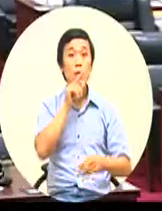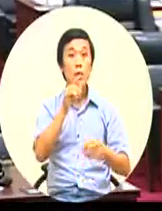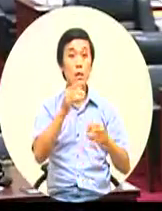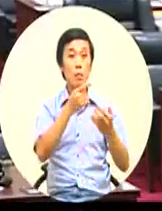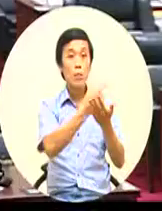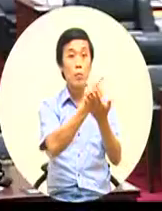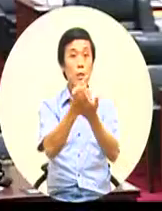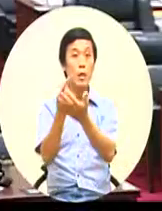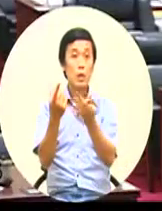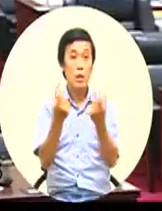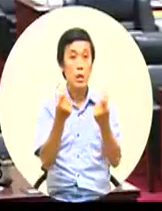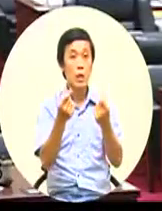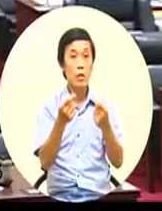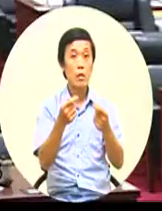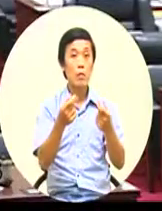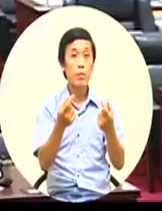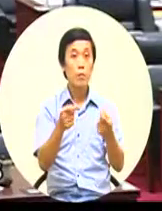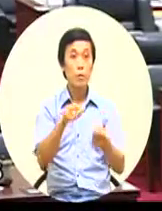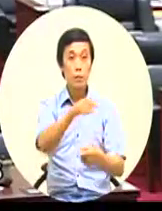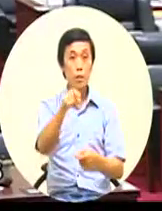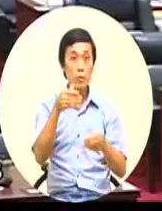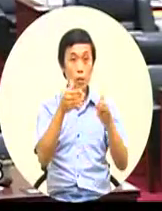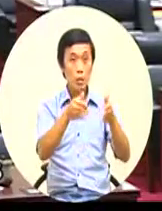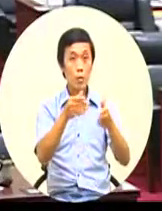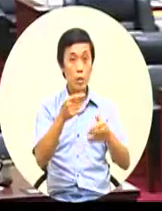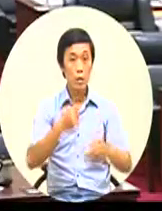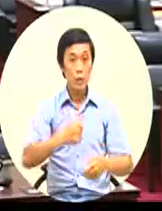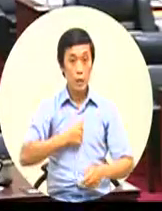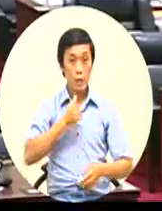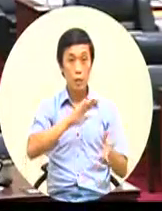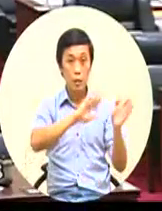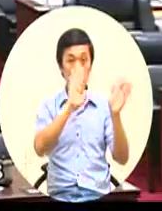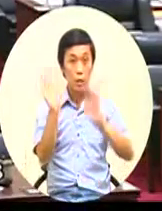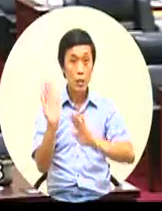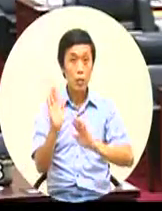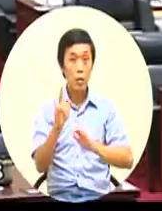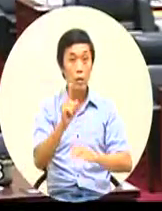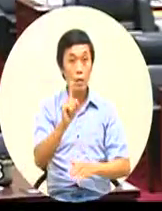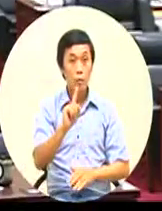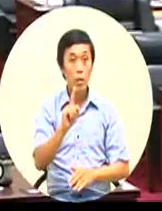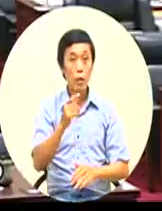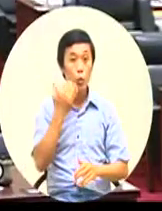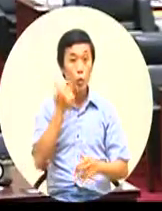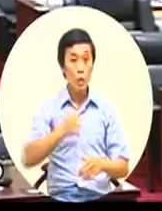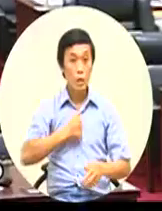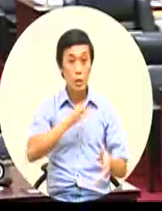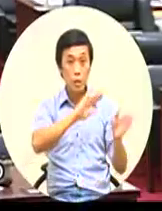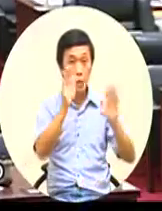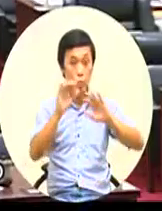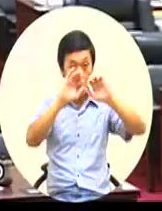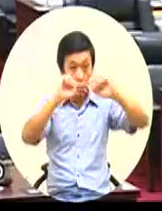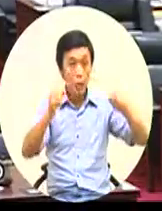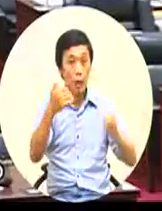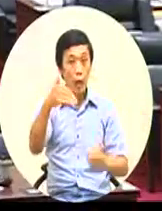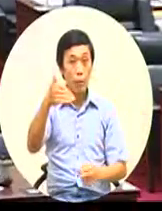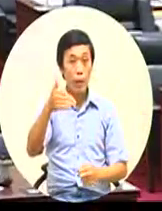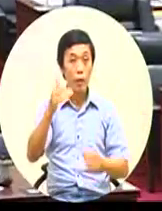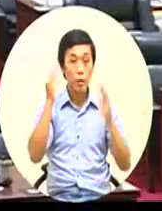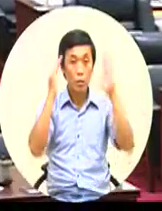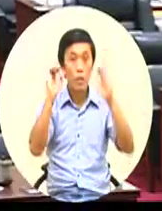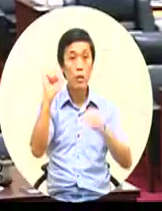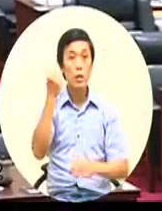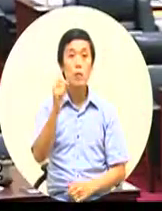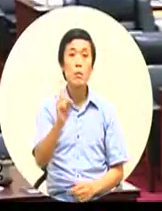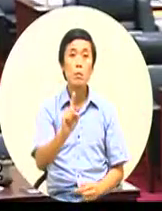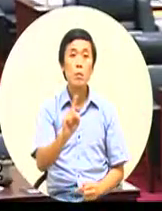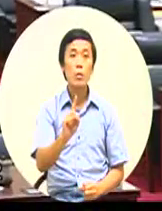是，你要厘清真相，而且要让真相的话，没有厘清真相，哪来正义呢？所以我也希望市长，每一个